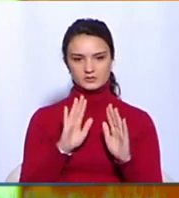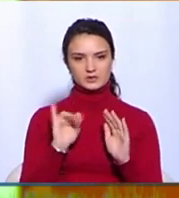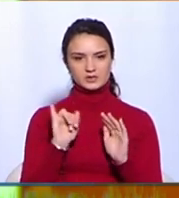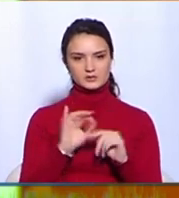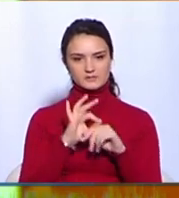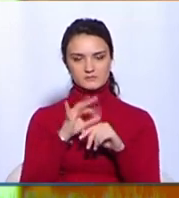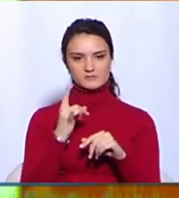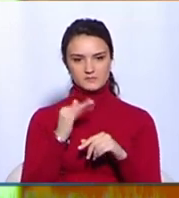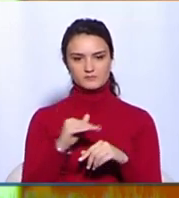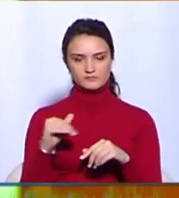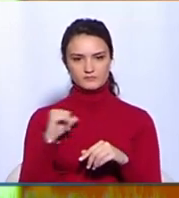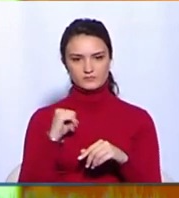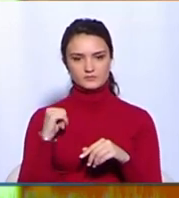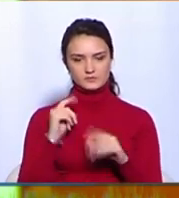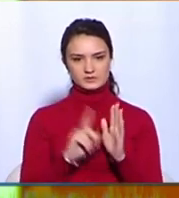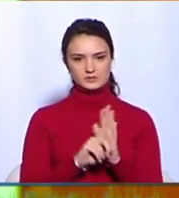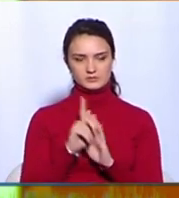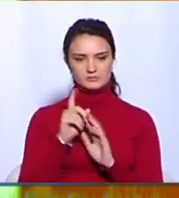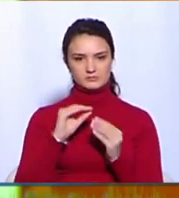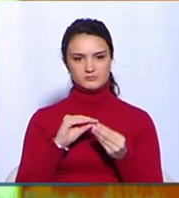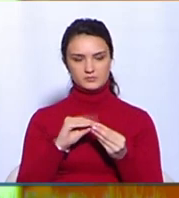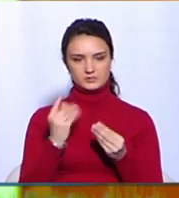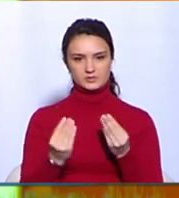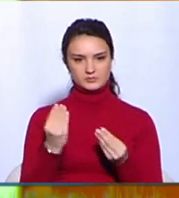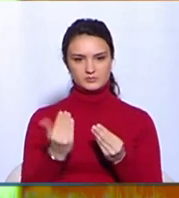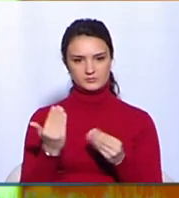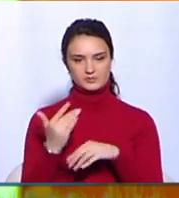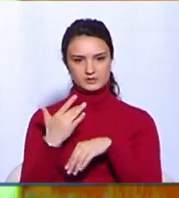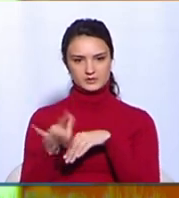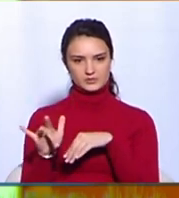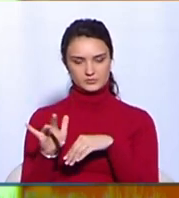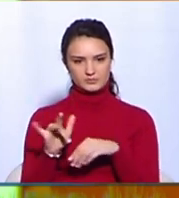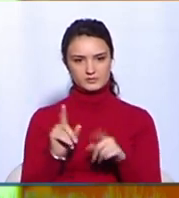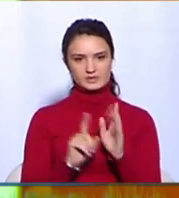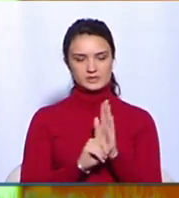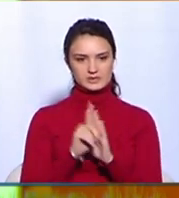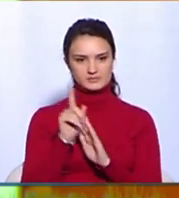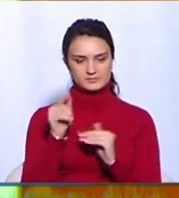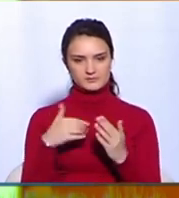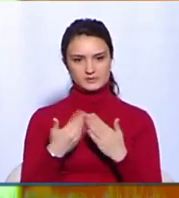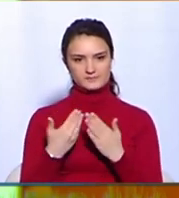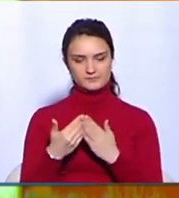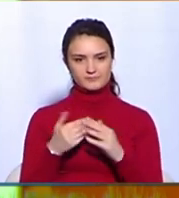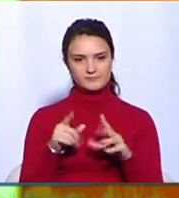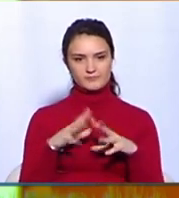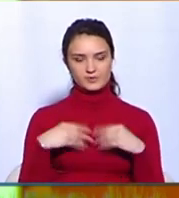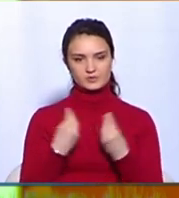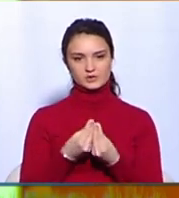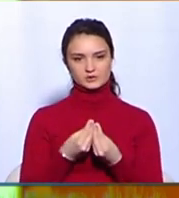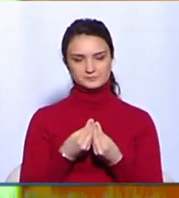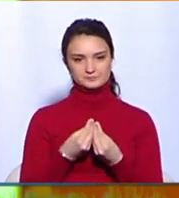დარბაზში. ბავშვი მიზანმიმართულად იწყებს მეგობრის სათამაშოების განადგურებას. იწყებს მაგალითად ამ ოჯახში